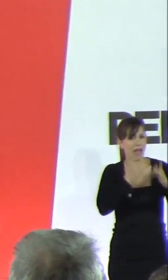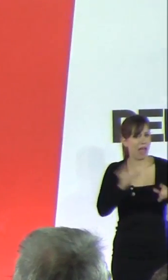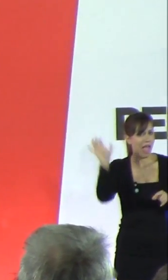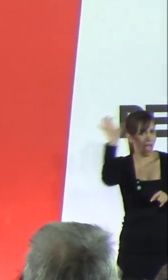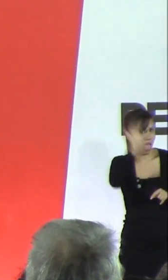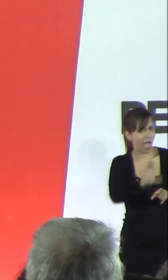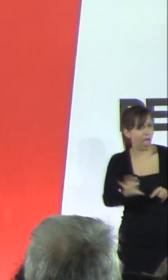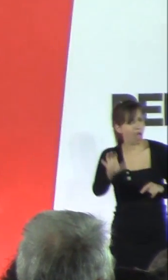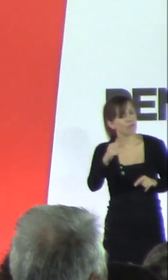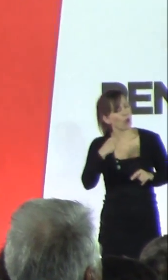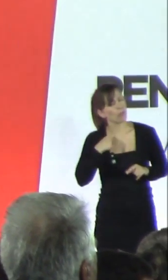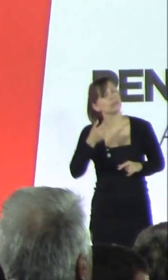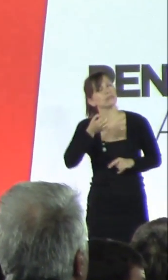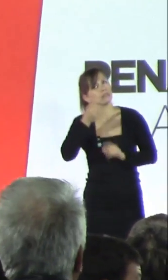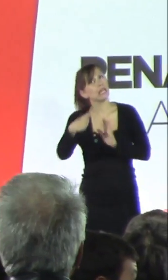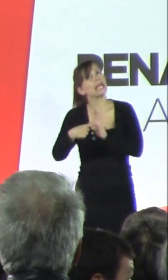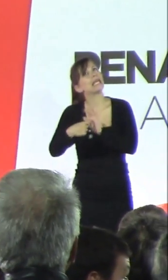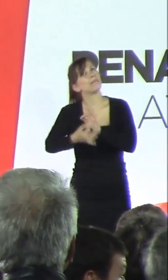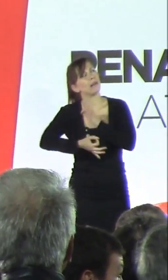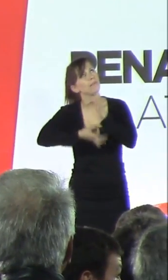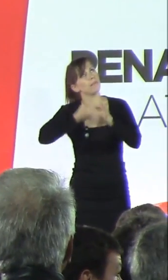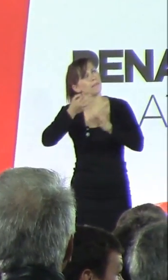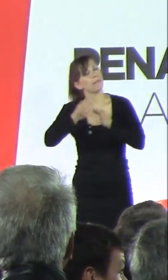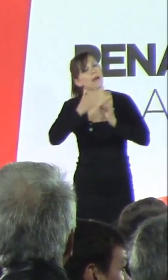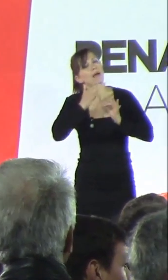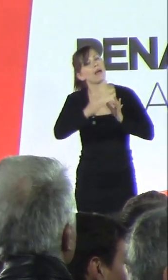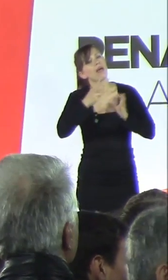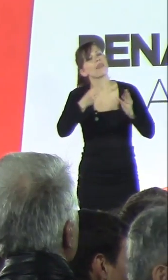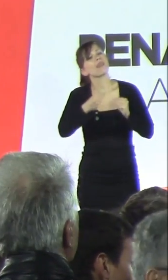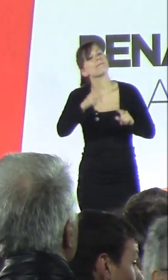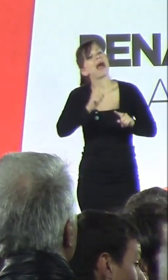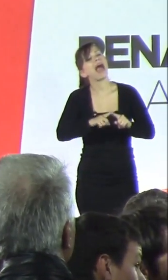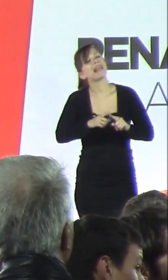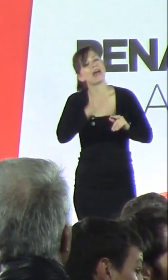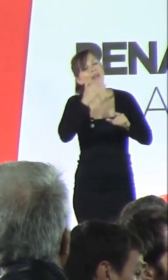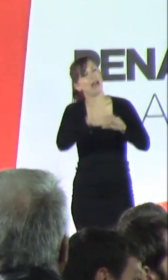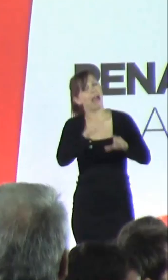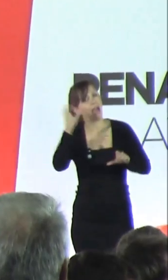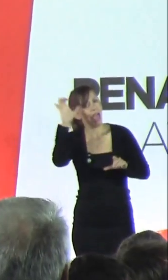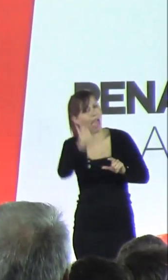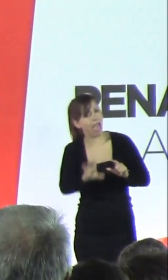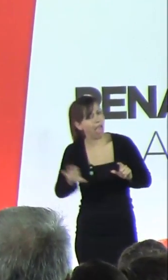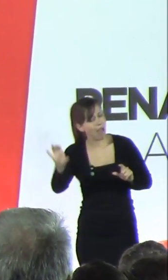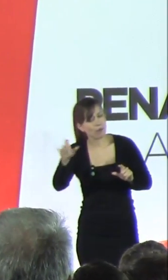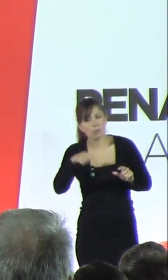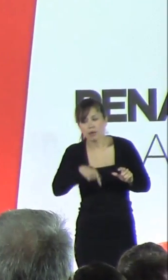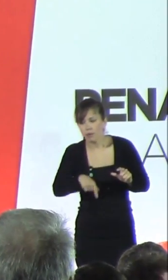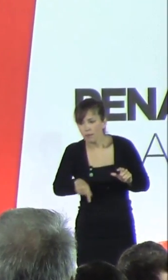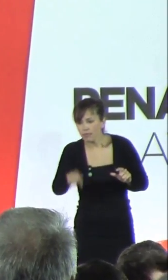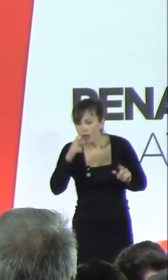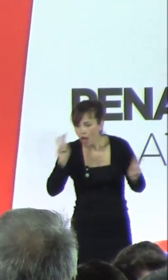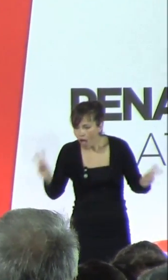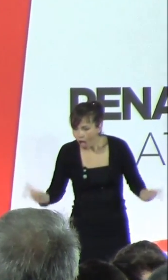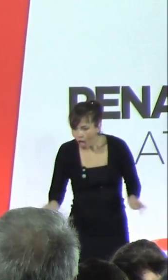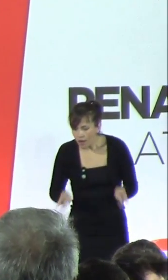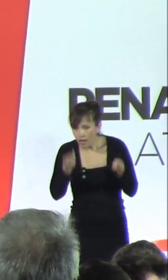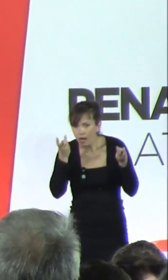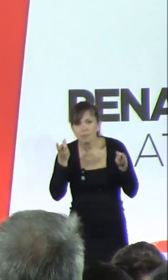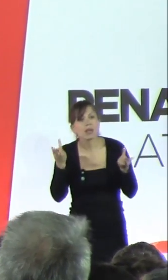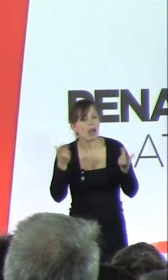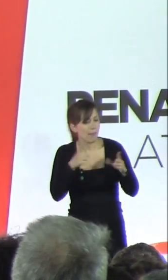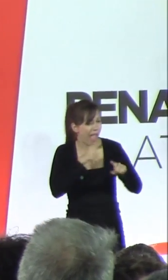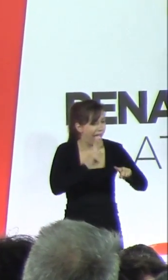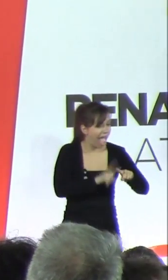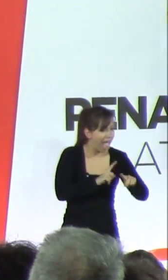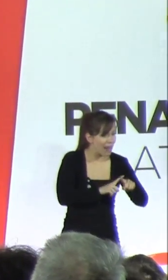Το συζήτησαν προκειμένου να το αποκλείσουν με συνοπτικές διαδικασίες, μόλις ανακάλυψαν τις καταστροφικές συνέπειες που θα